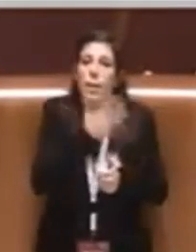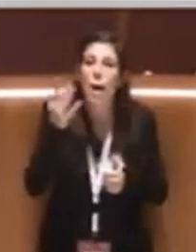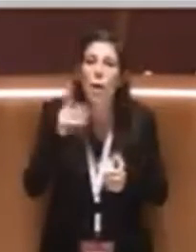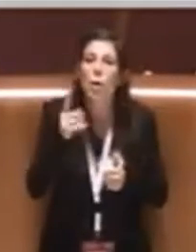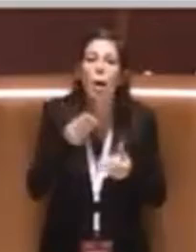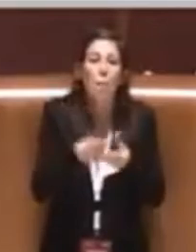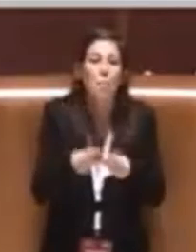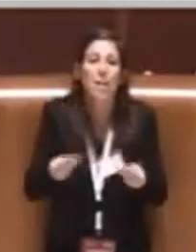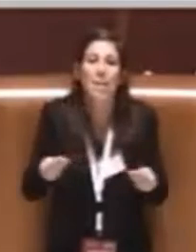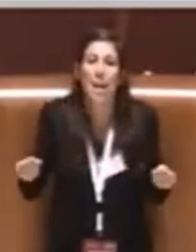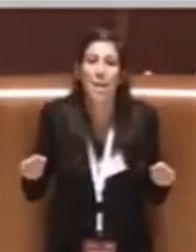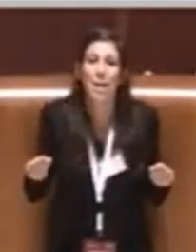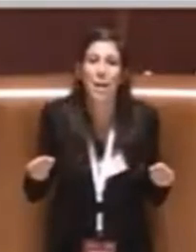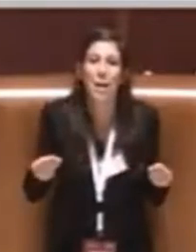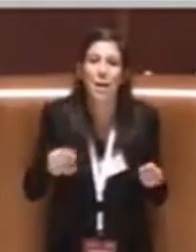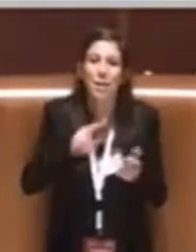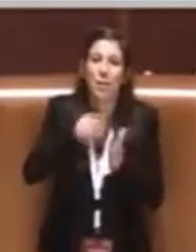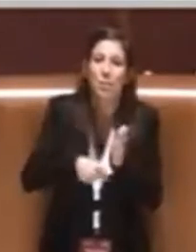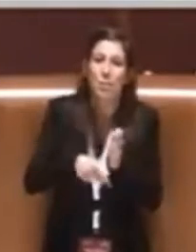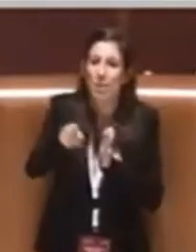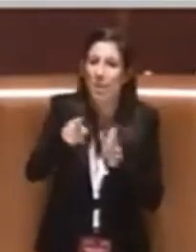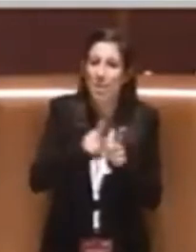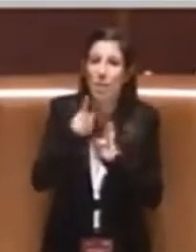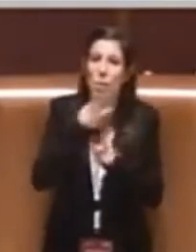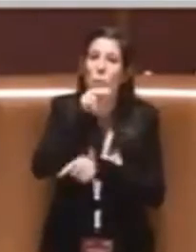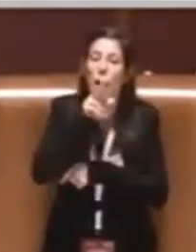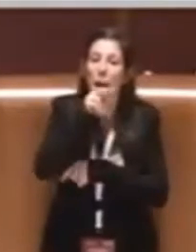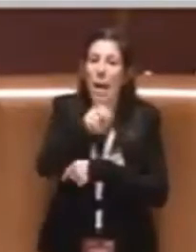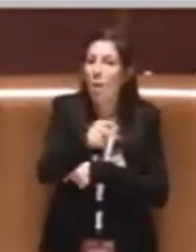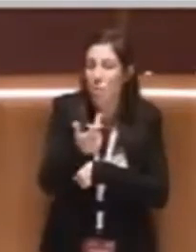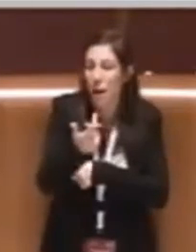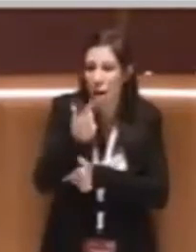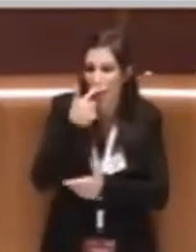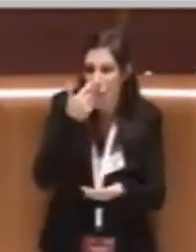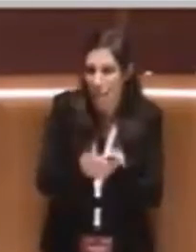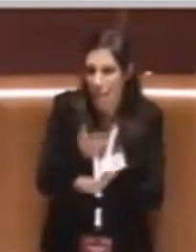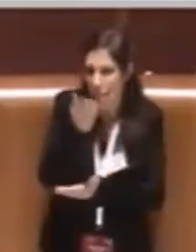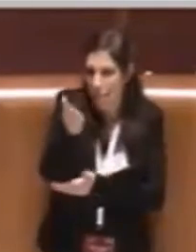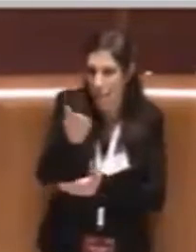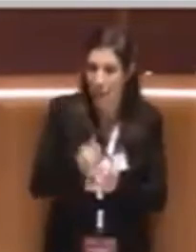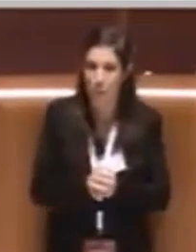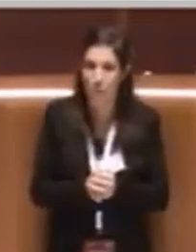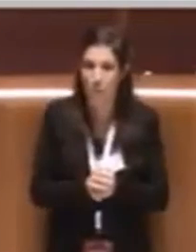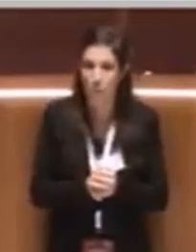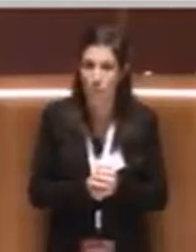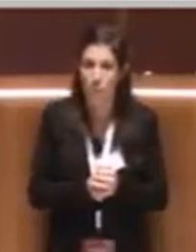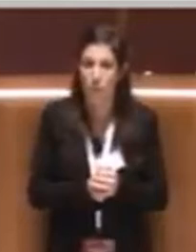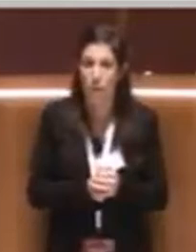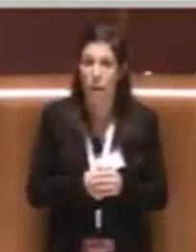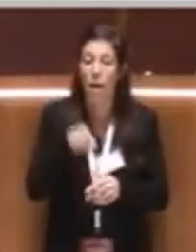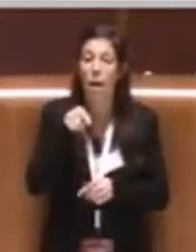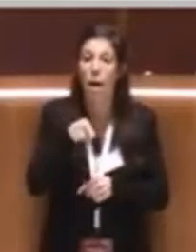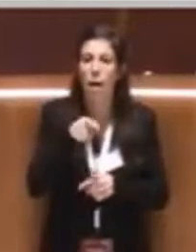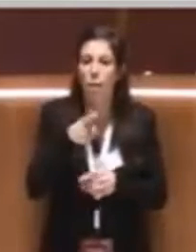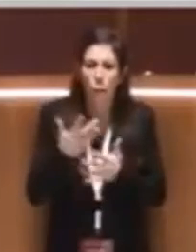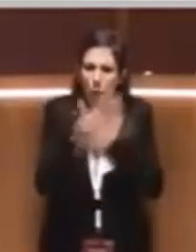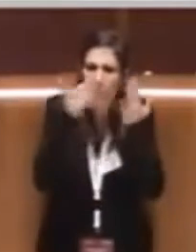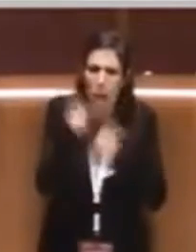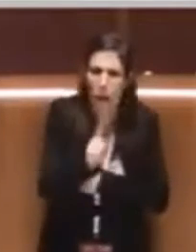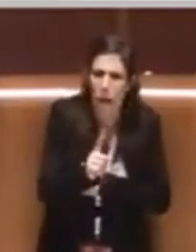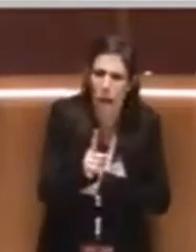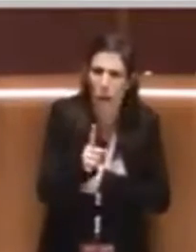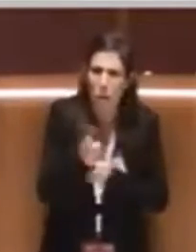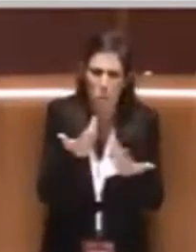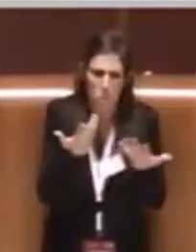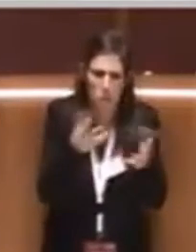materia del firmatario questa delle politiche abitative, infatti è estremamente imprecisa in molti punti